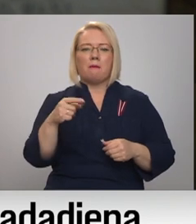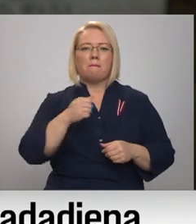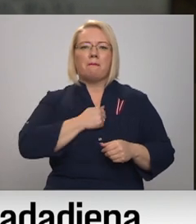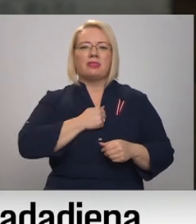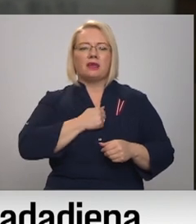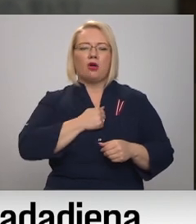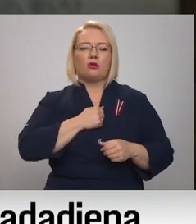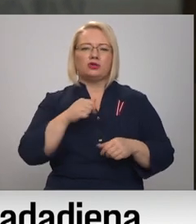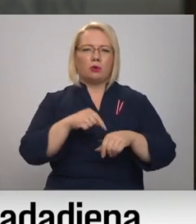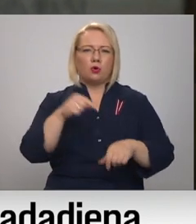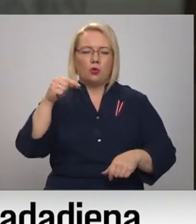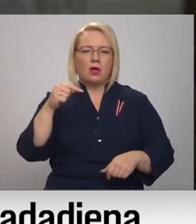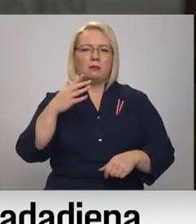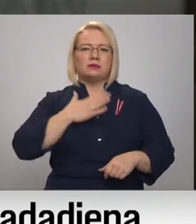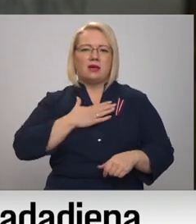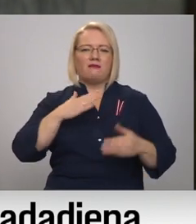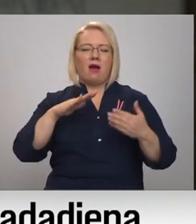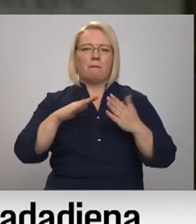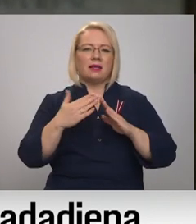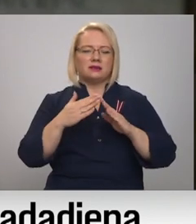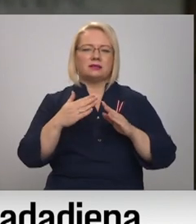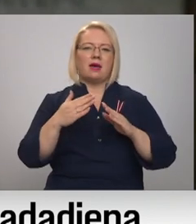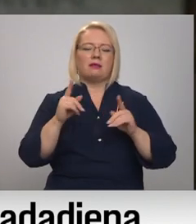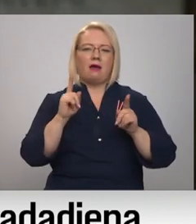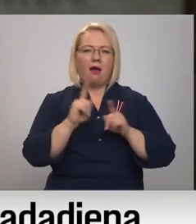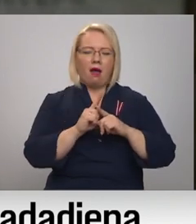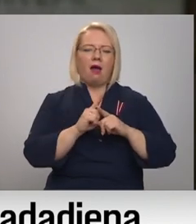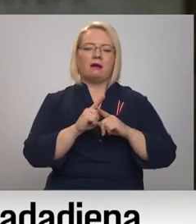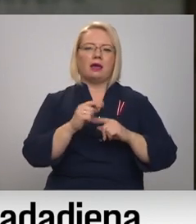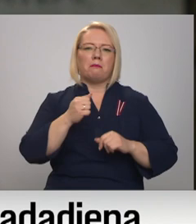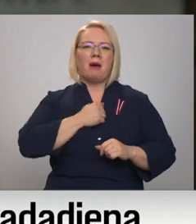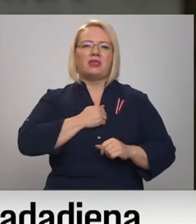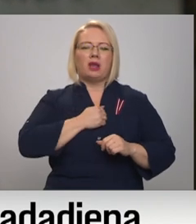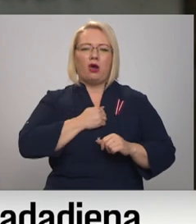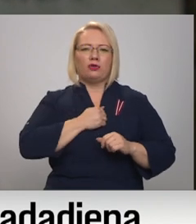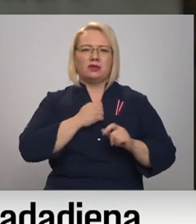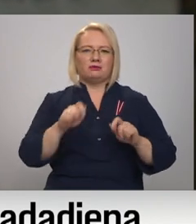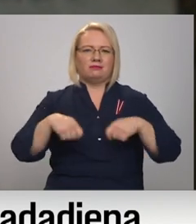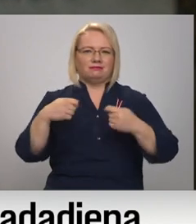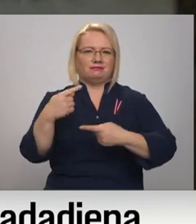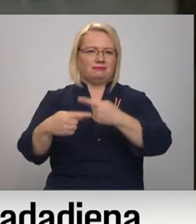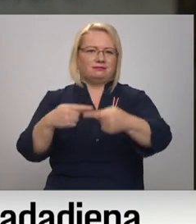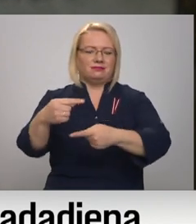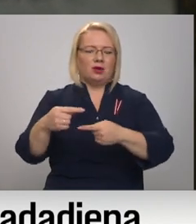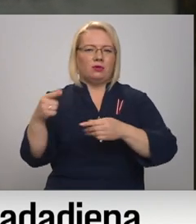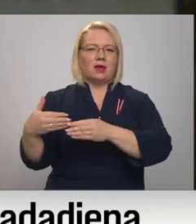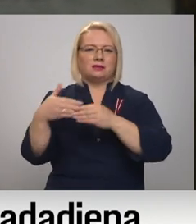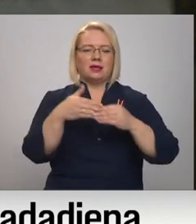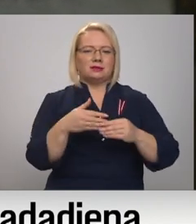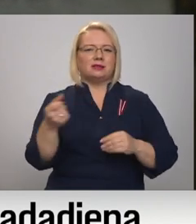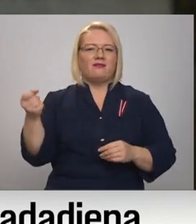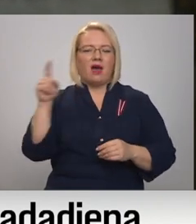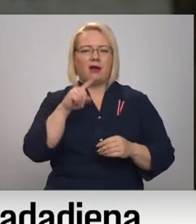patriotiskām jūtām savā pašvaldībā arī sēs šo patriotismu sēklu un iespējams tas nesīs vairāk pievienoto